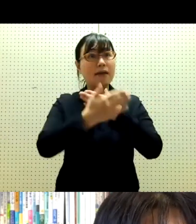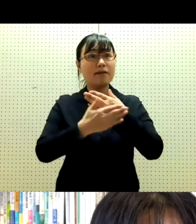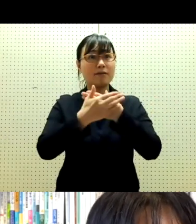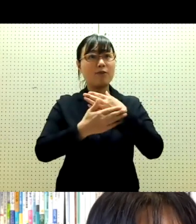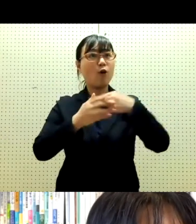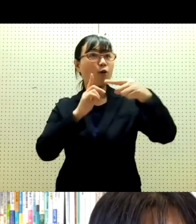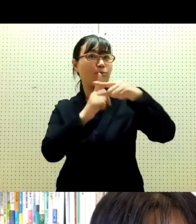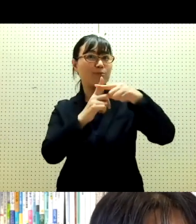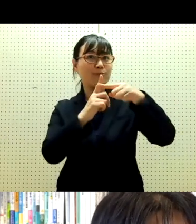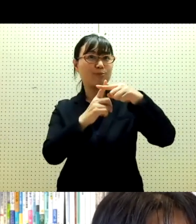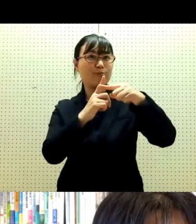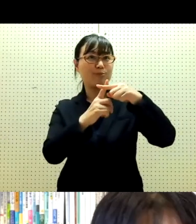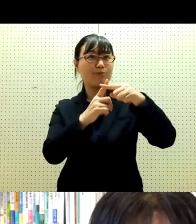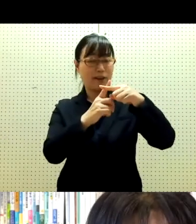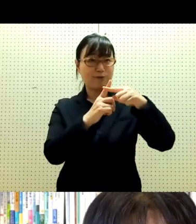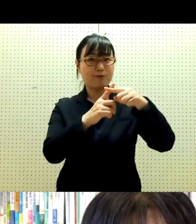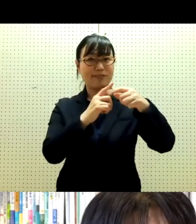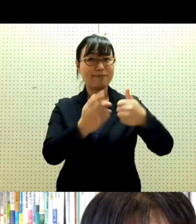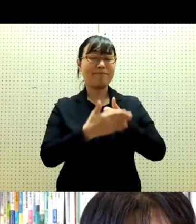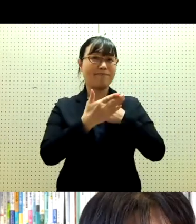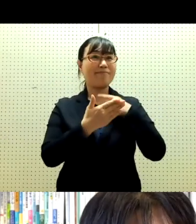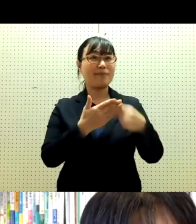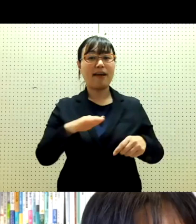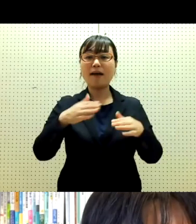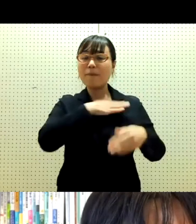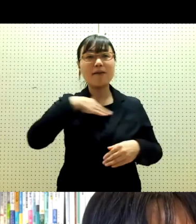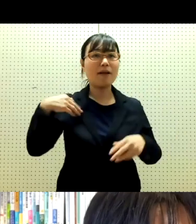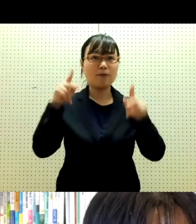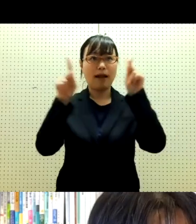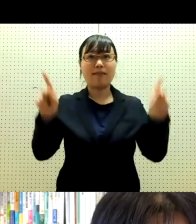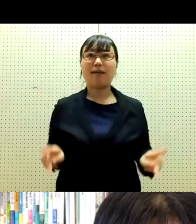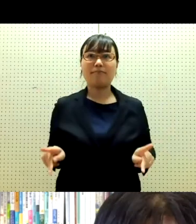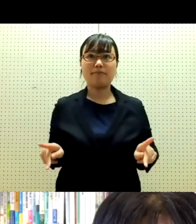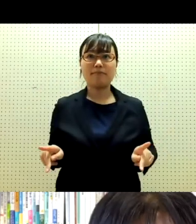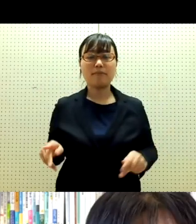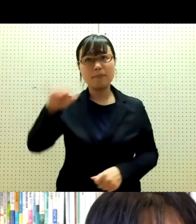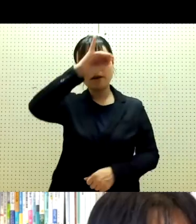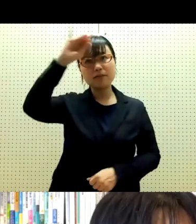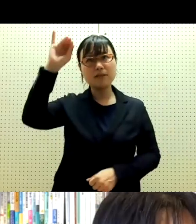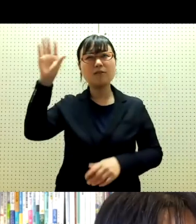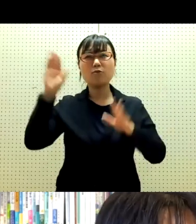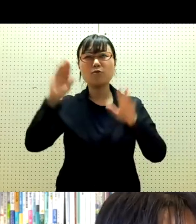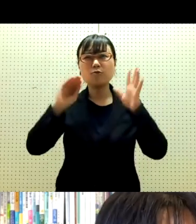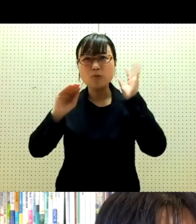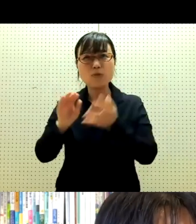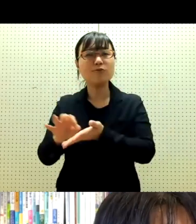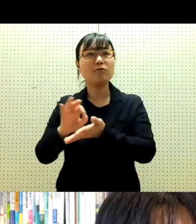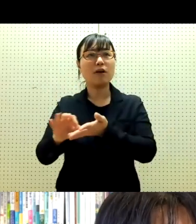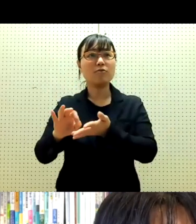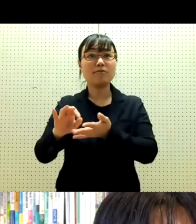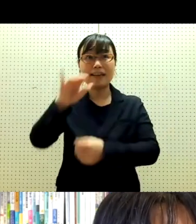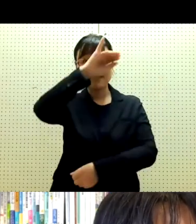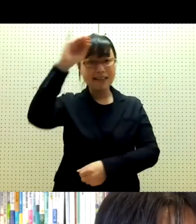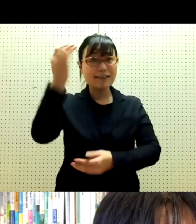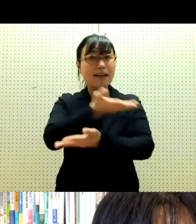というふうに思っております。で、私的な、情報の消費ですとか、あるいは私的な交流というものがどちらか